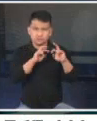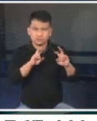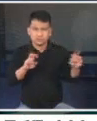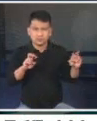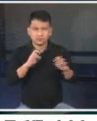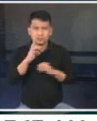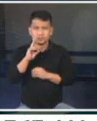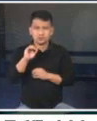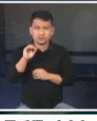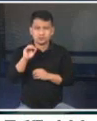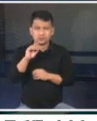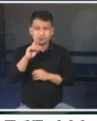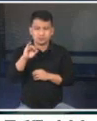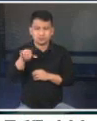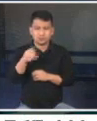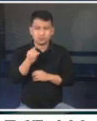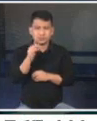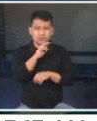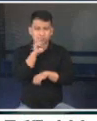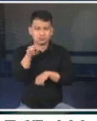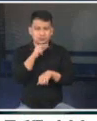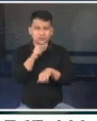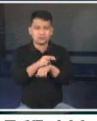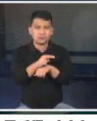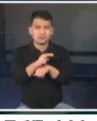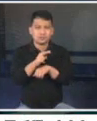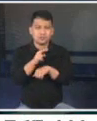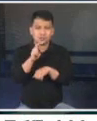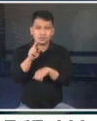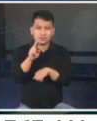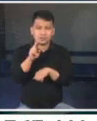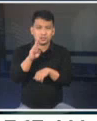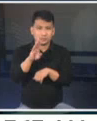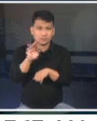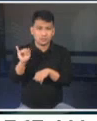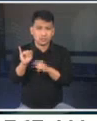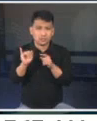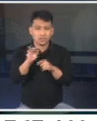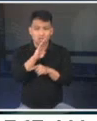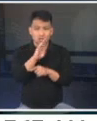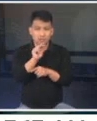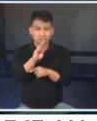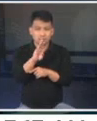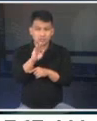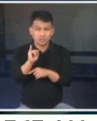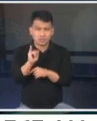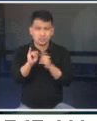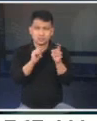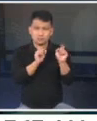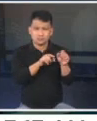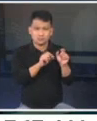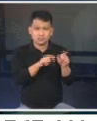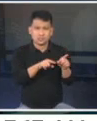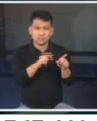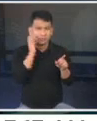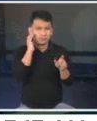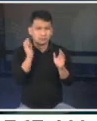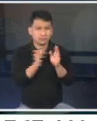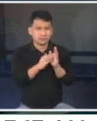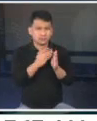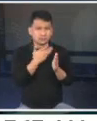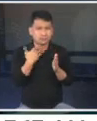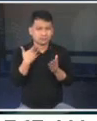Iimbestigahan ng Department of Justice at National Bureau of Investigation ang umano'y bentahan ng mga malalaswang larawan at video ng